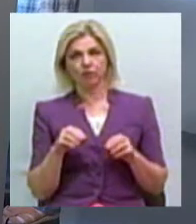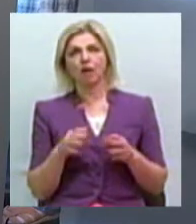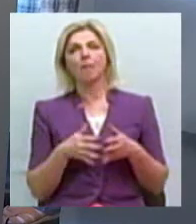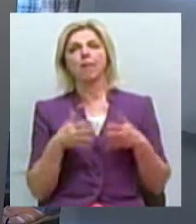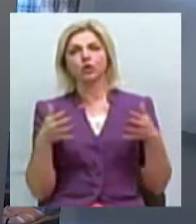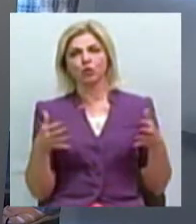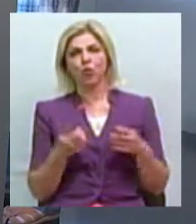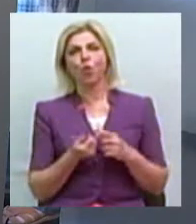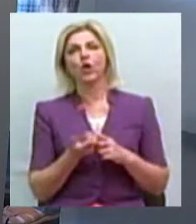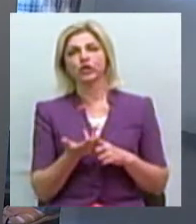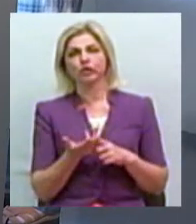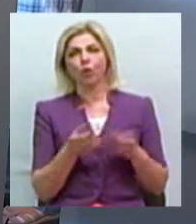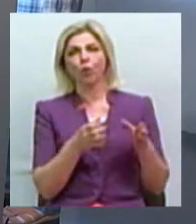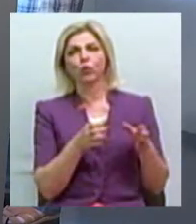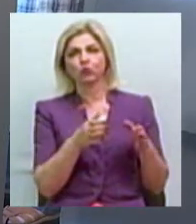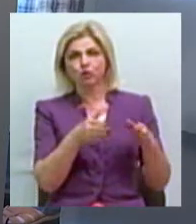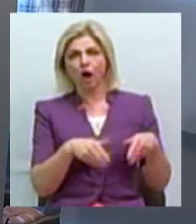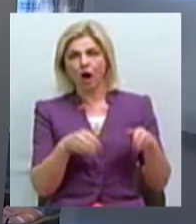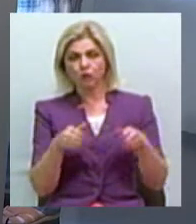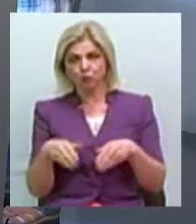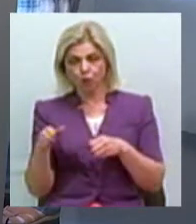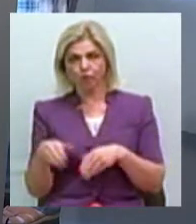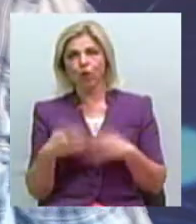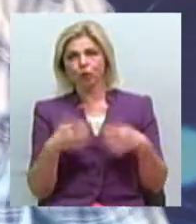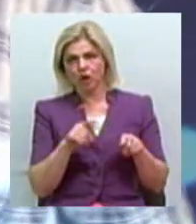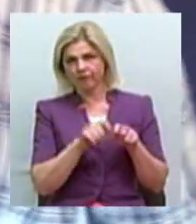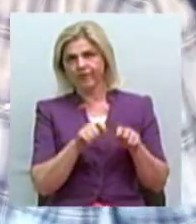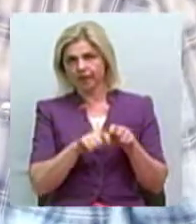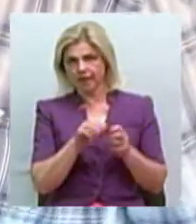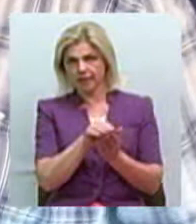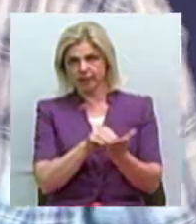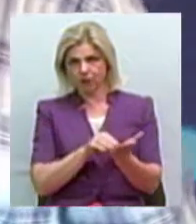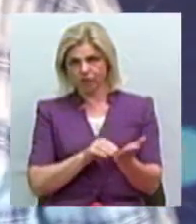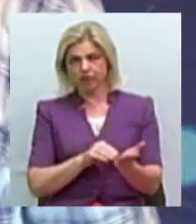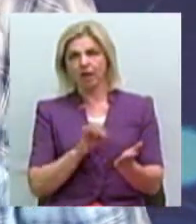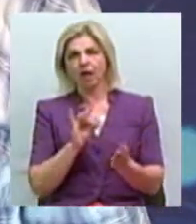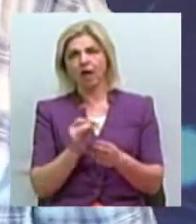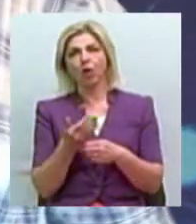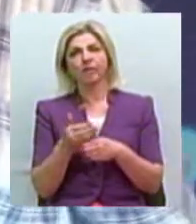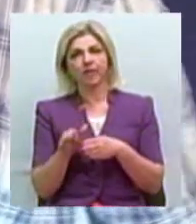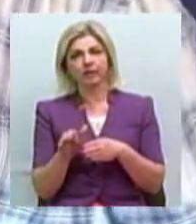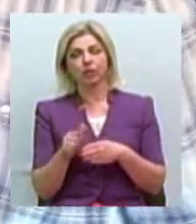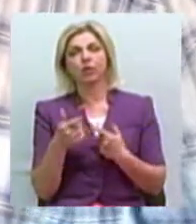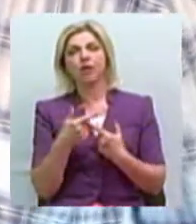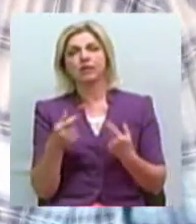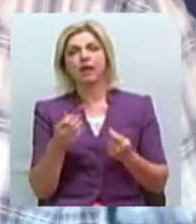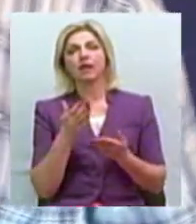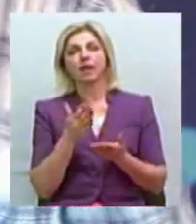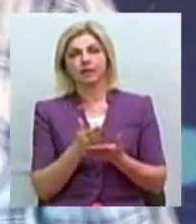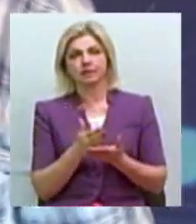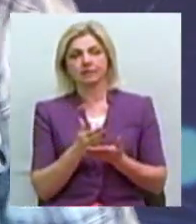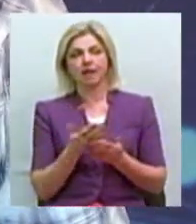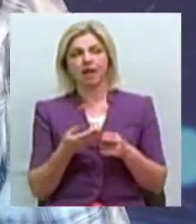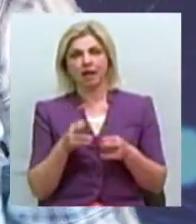количество участков у нас проинвентаризировано или отведено. Где есть